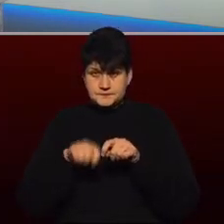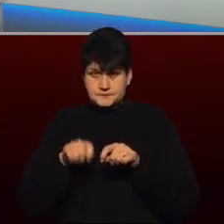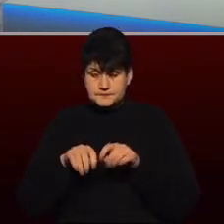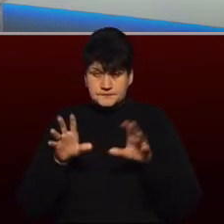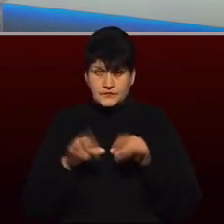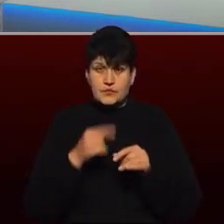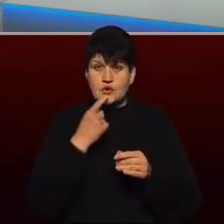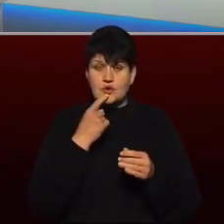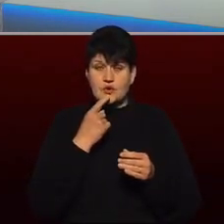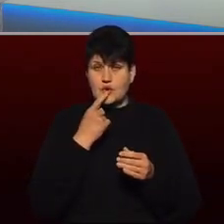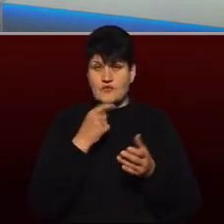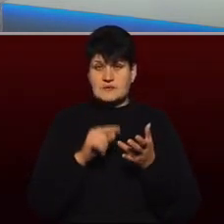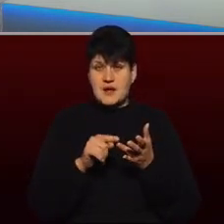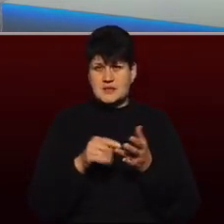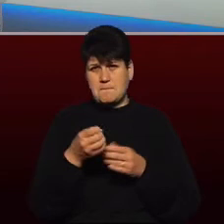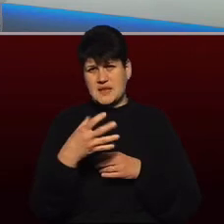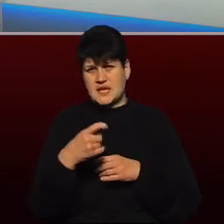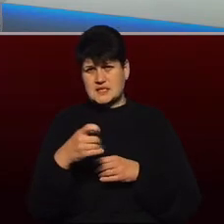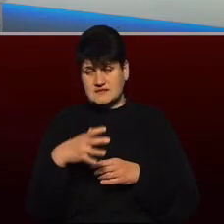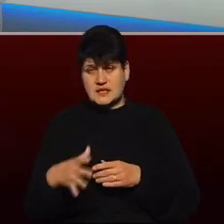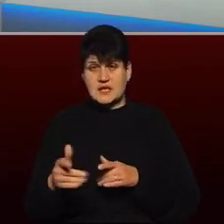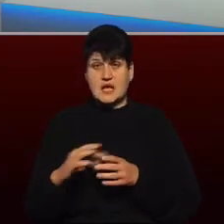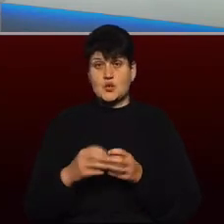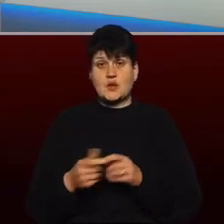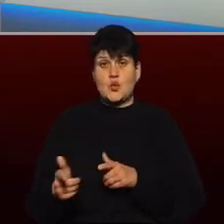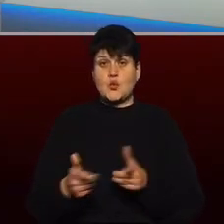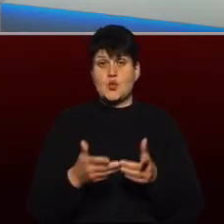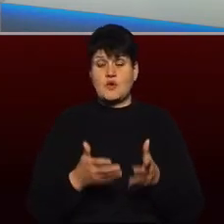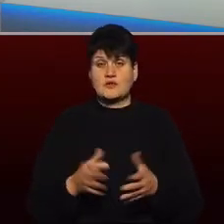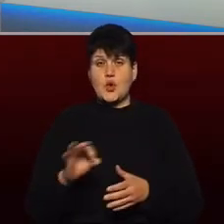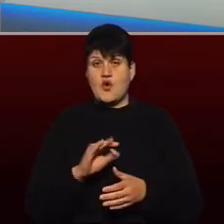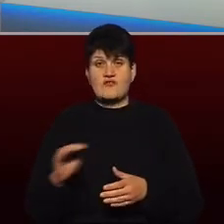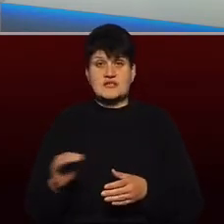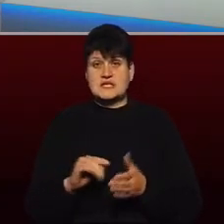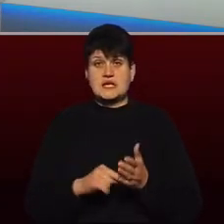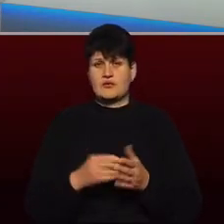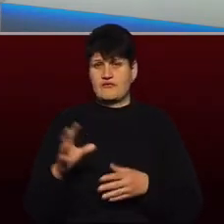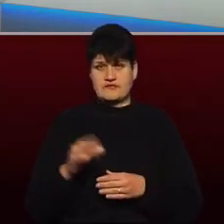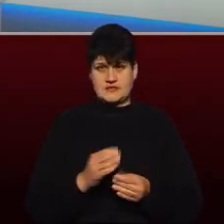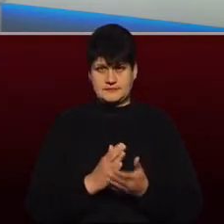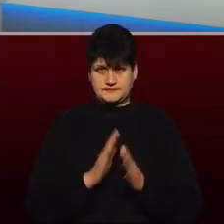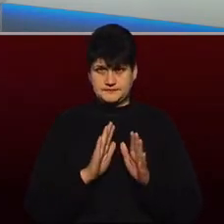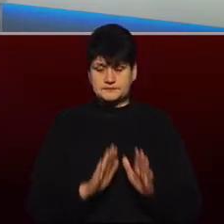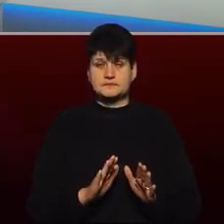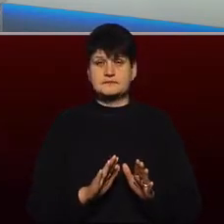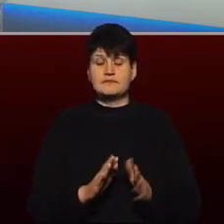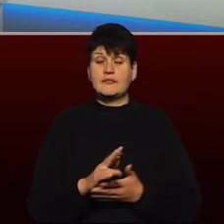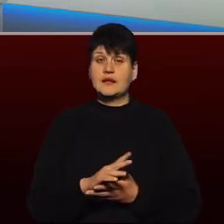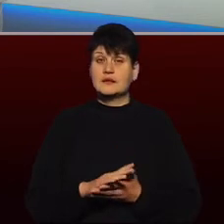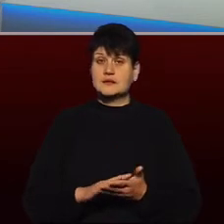пальчика, 15 хвилин, результат готовий. Офіційна довідка, все як має бути. Далі, якщо